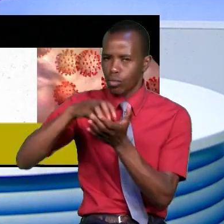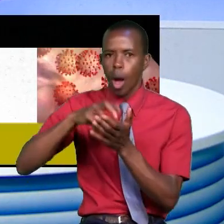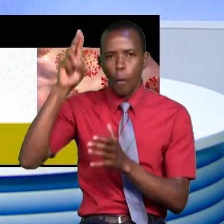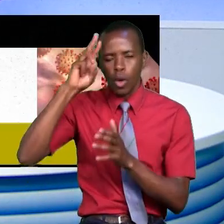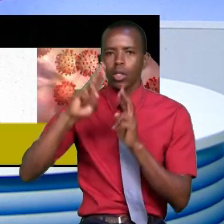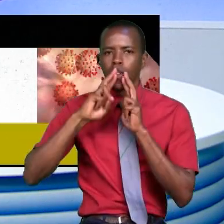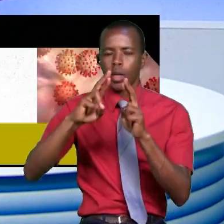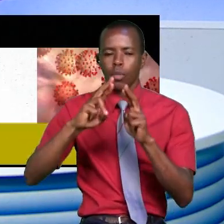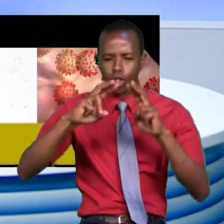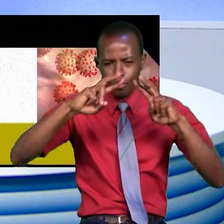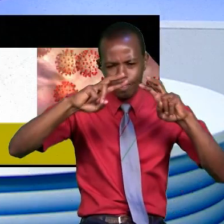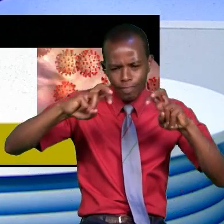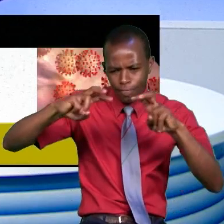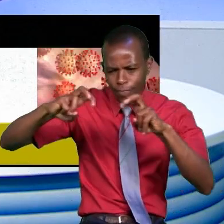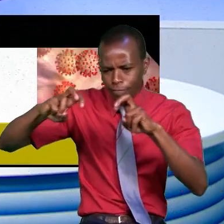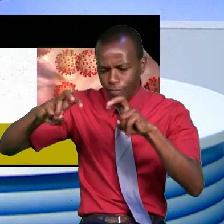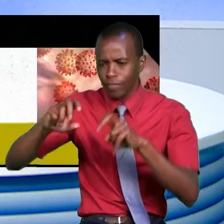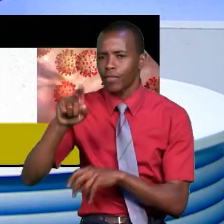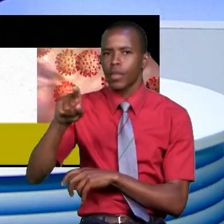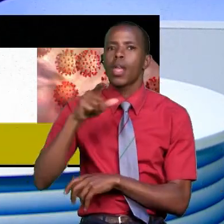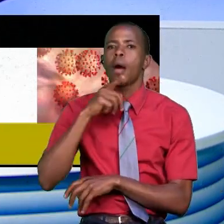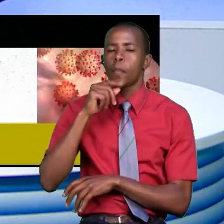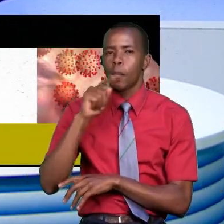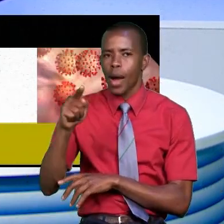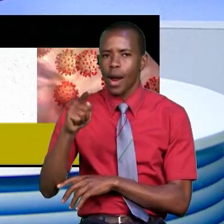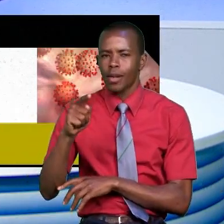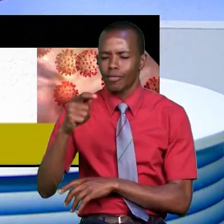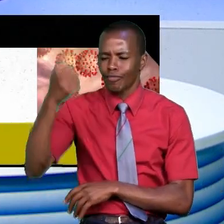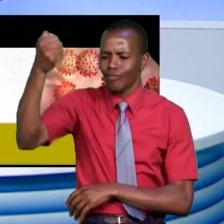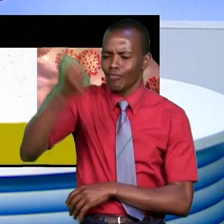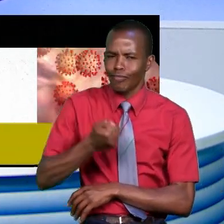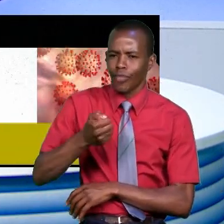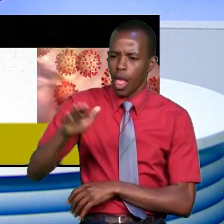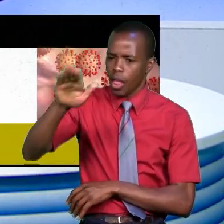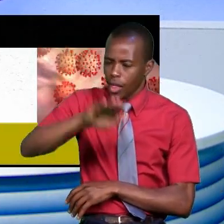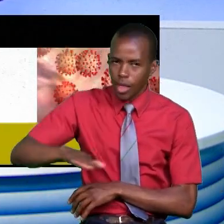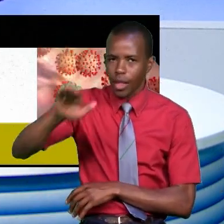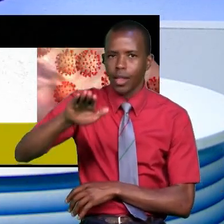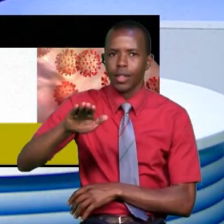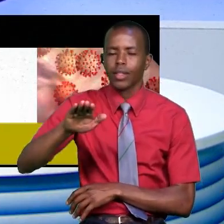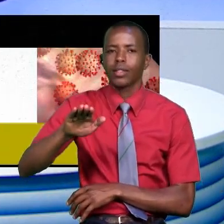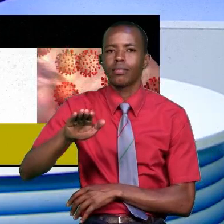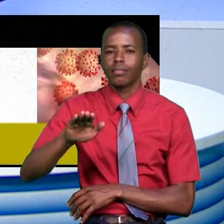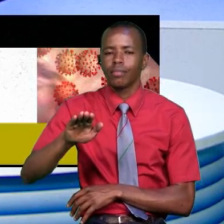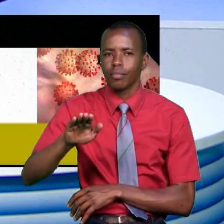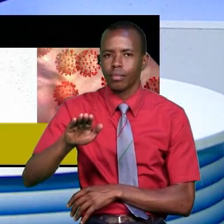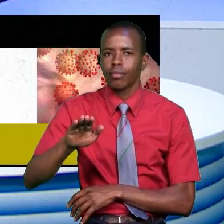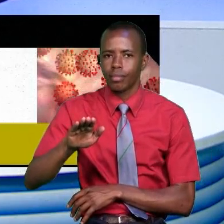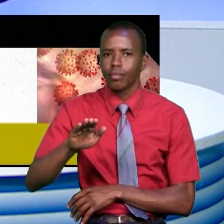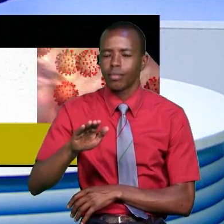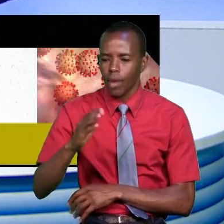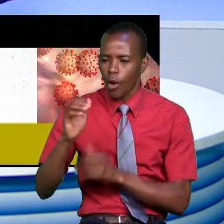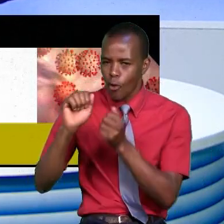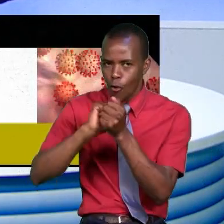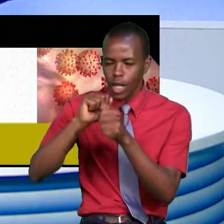ambao wanaendelea kufanya uchunguzi. Sir David Ames alichomwa kisu katika eneo bunge lake huko Essex siku ya Ijumaa alipokuwa